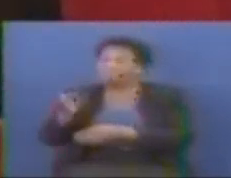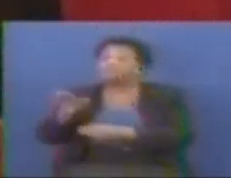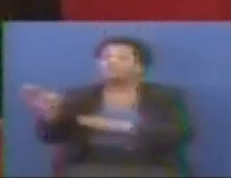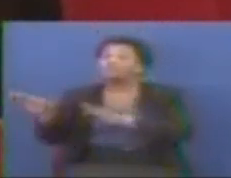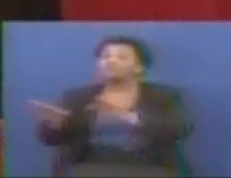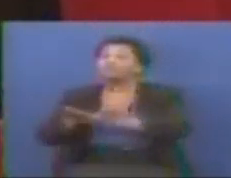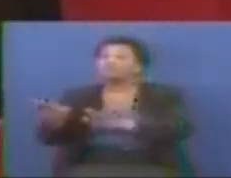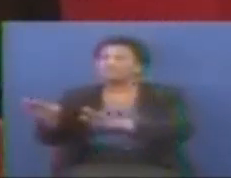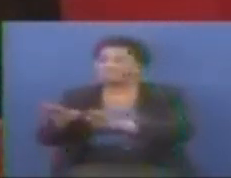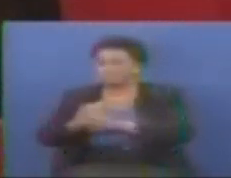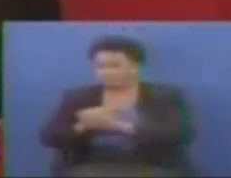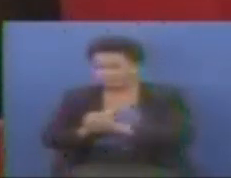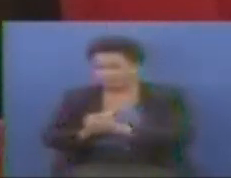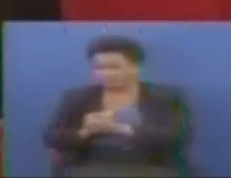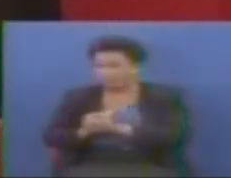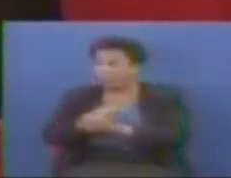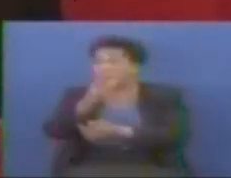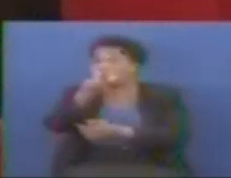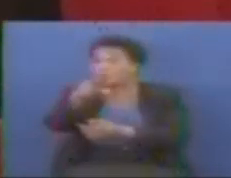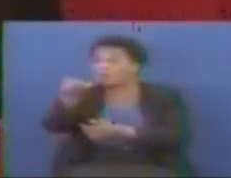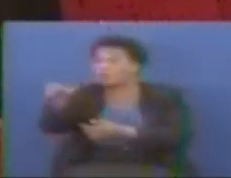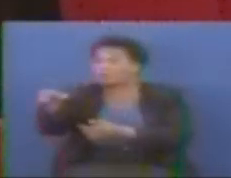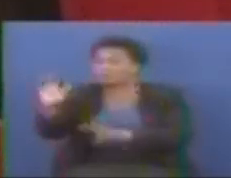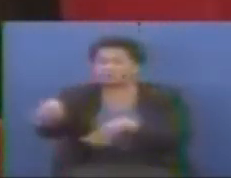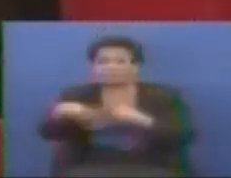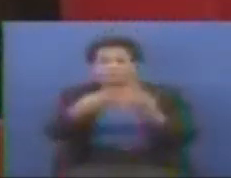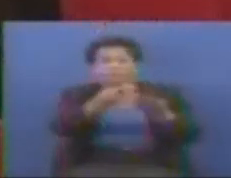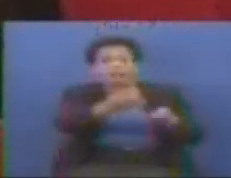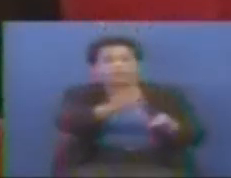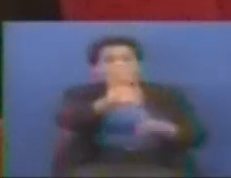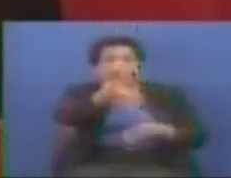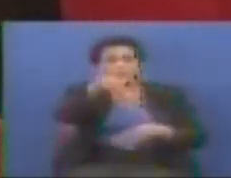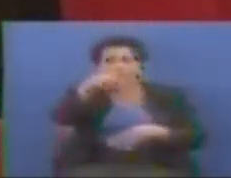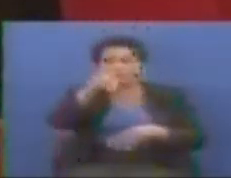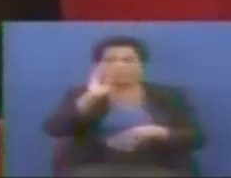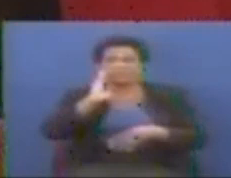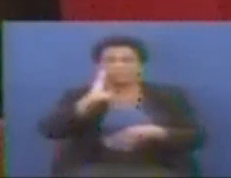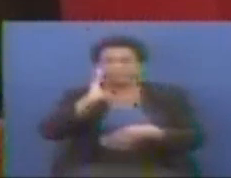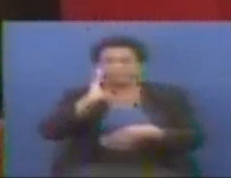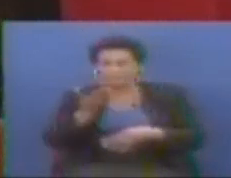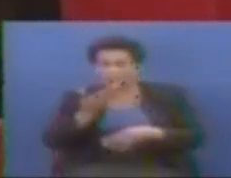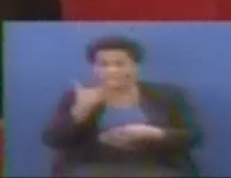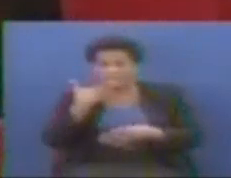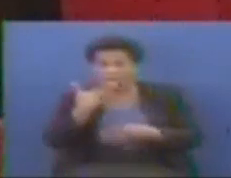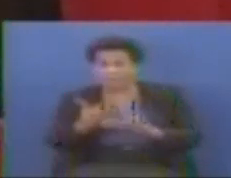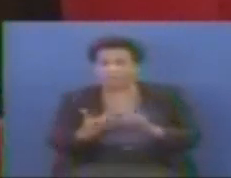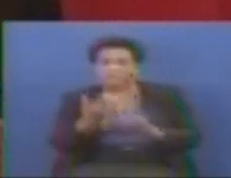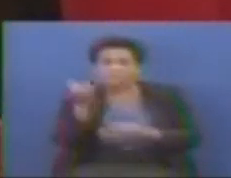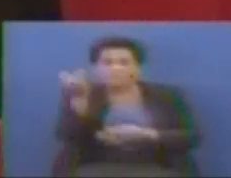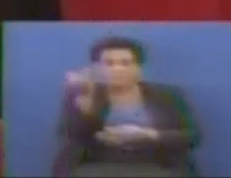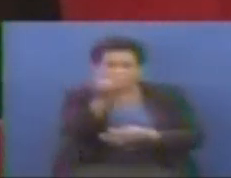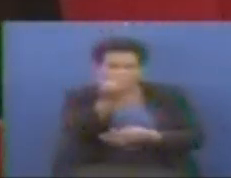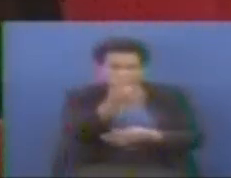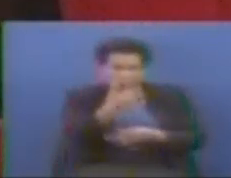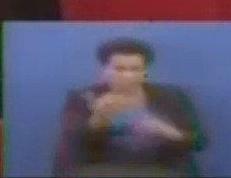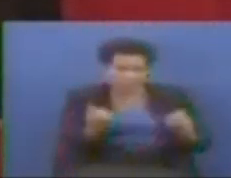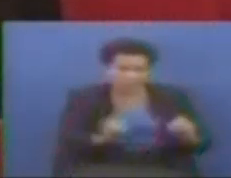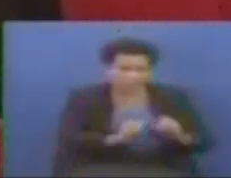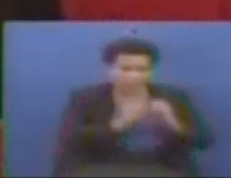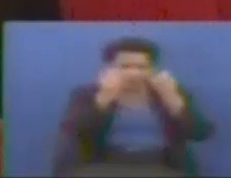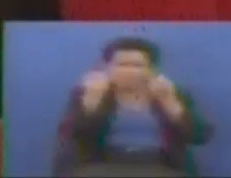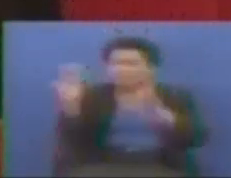wengine kupata ulemavu wa kudumu, je, wahanga hao hulipwa bima au fidia yoyote